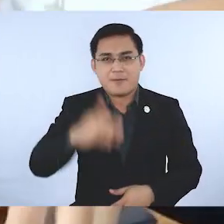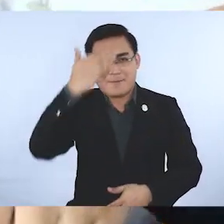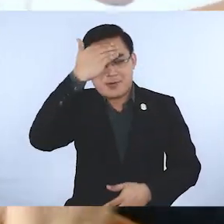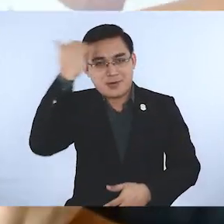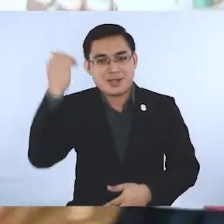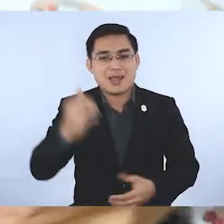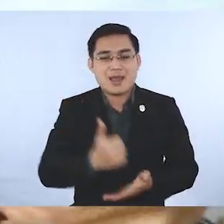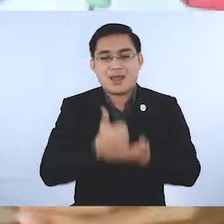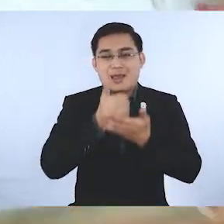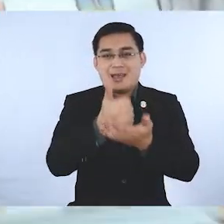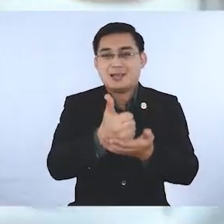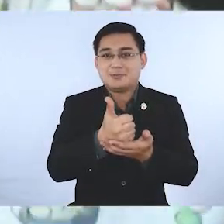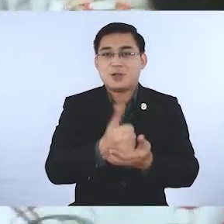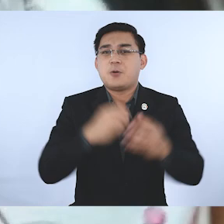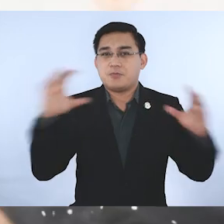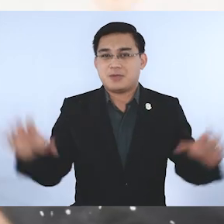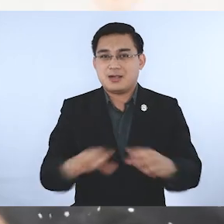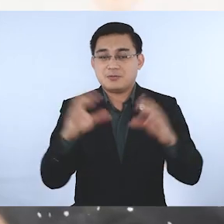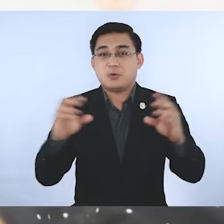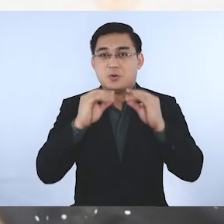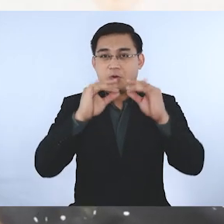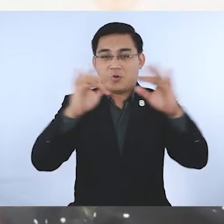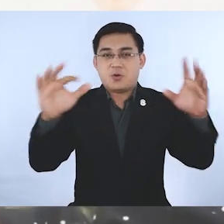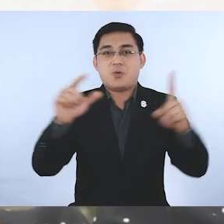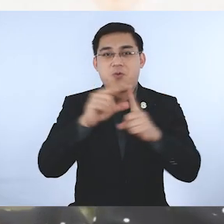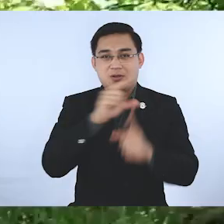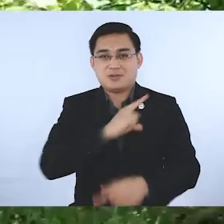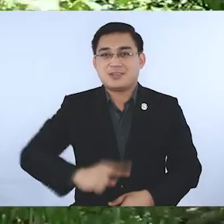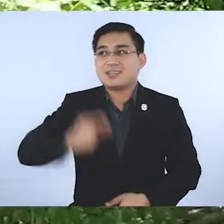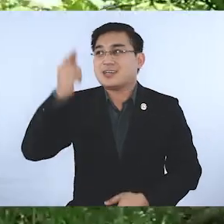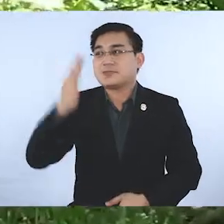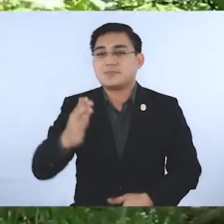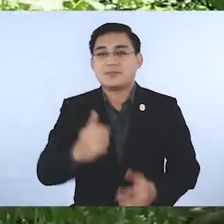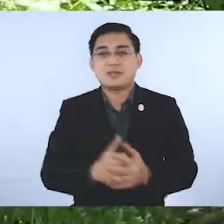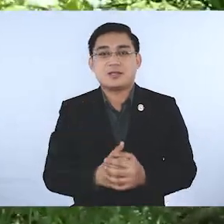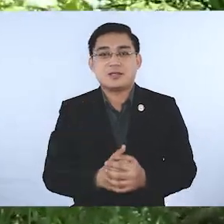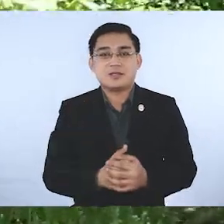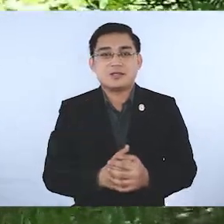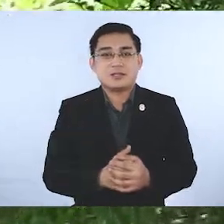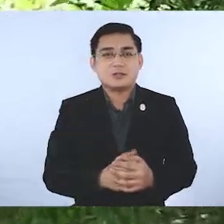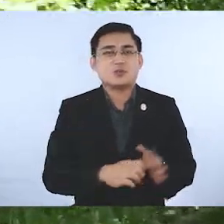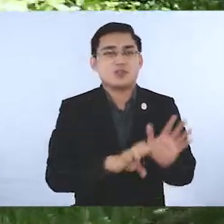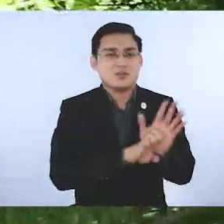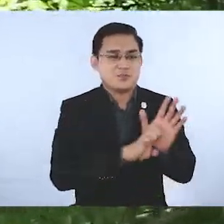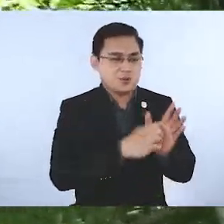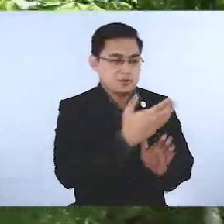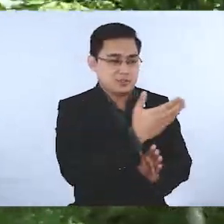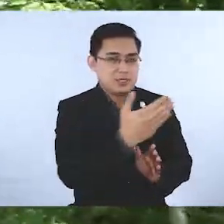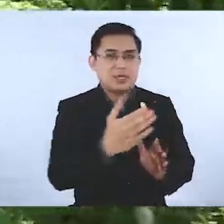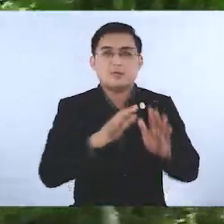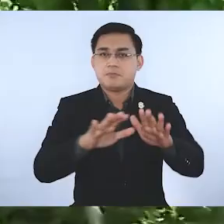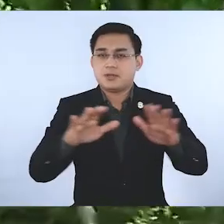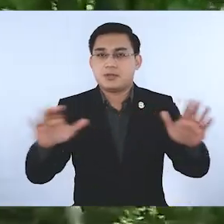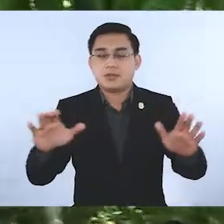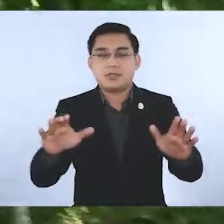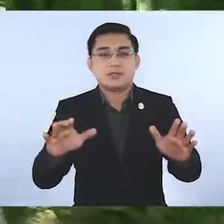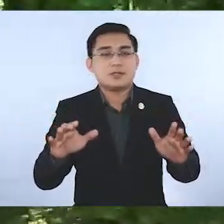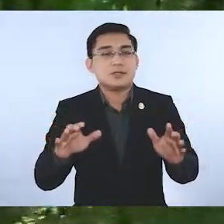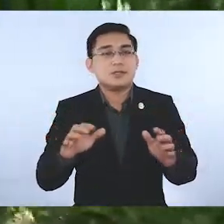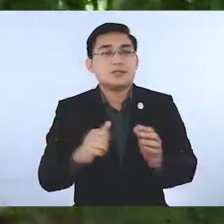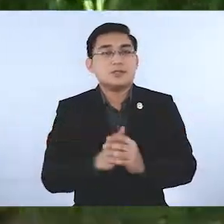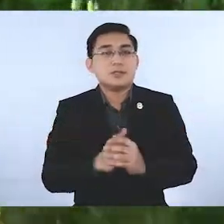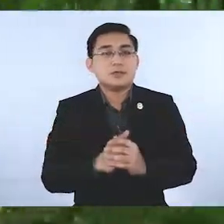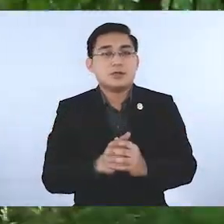ang pagtulong ng pagpapalaganap ng mga salita ng Diyos. Iilan lamang sila sa maraming mga kabataang Iglesia ni